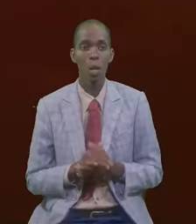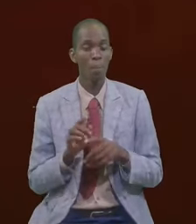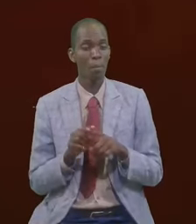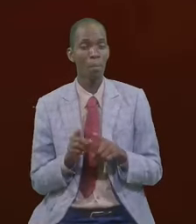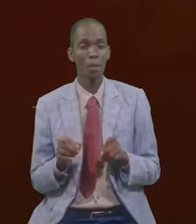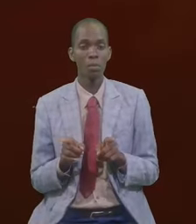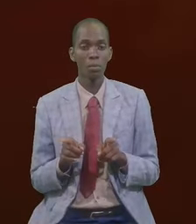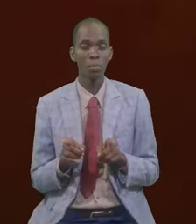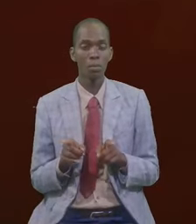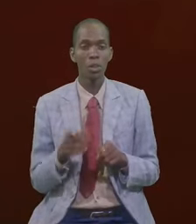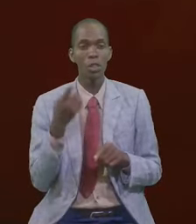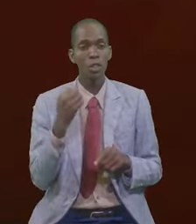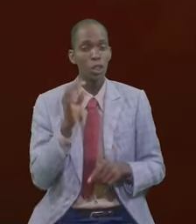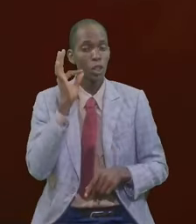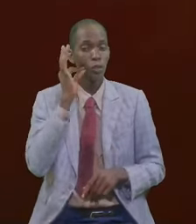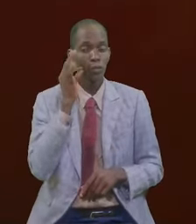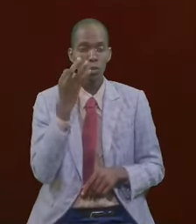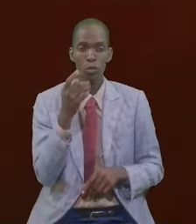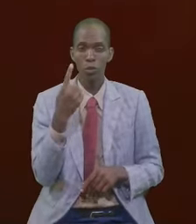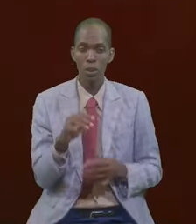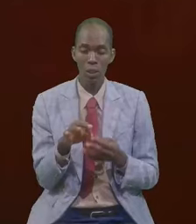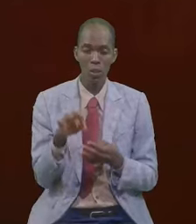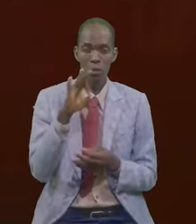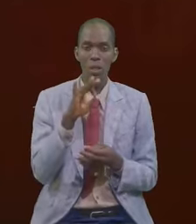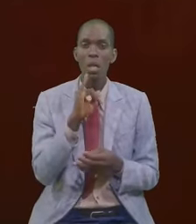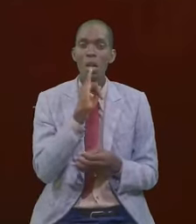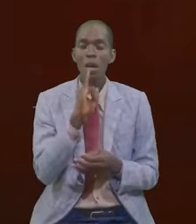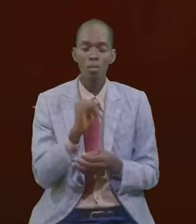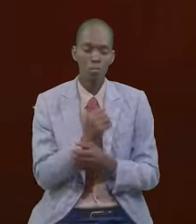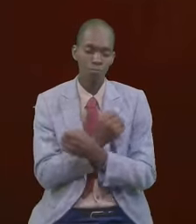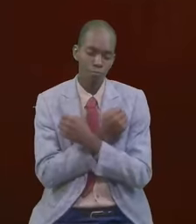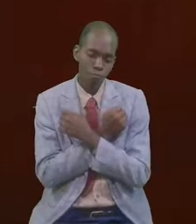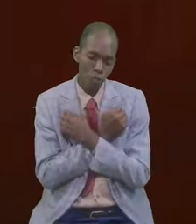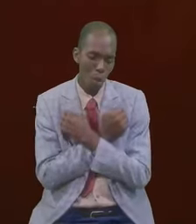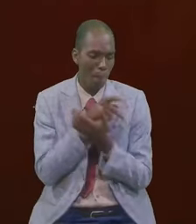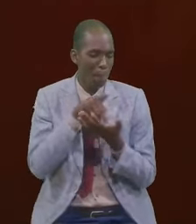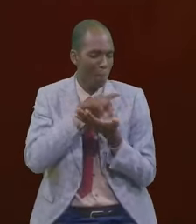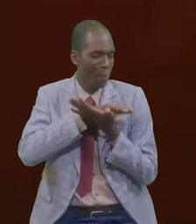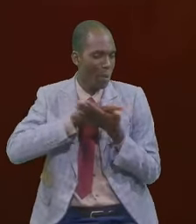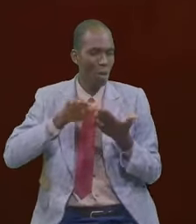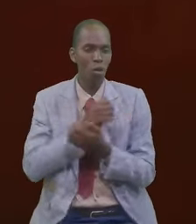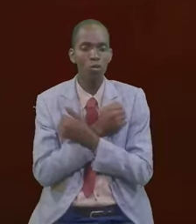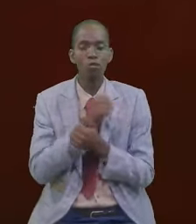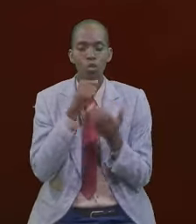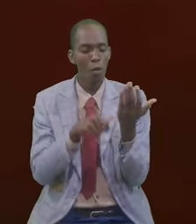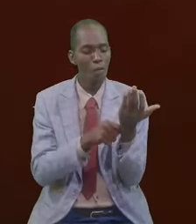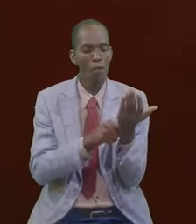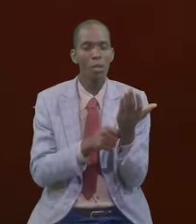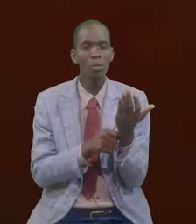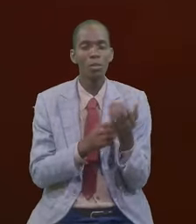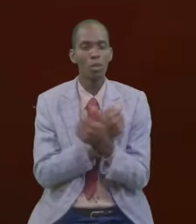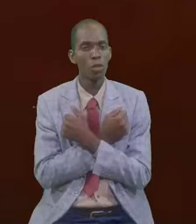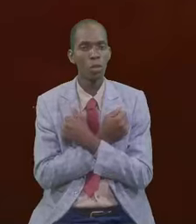Mais le fruit de l'esprit, c'est l'amour, l'amour pur, pas l'amour charnel,